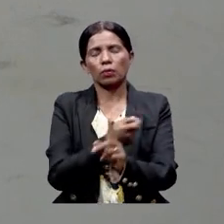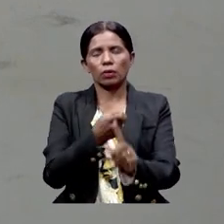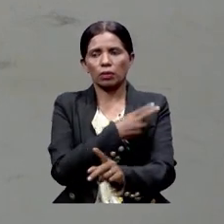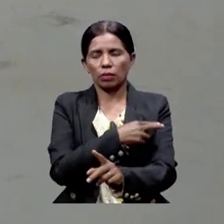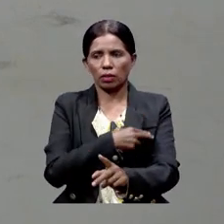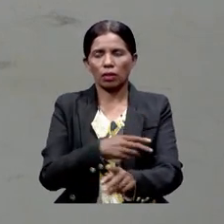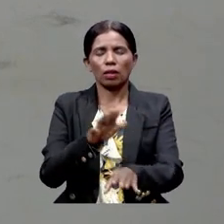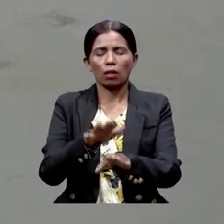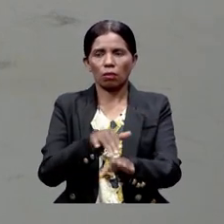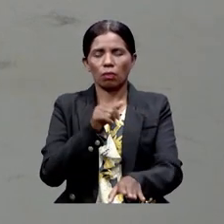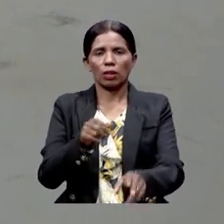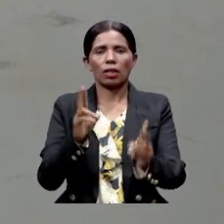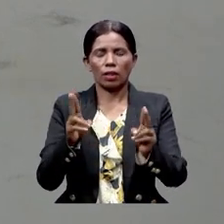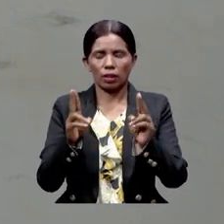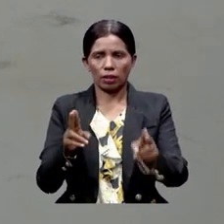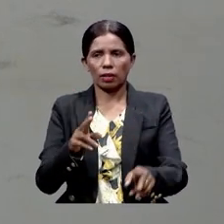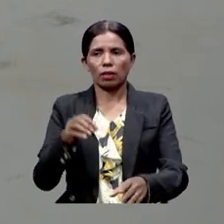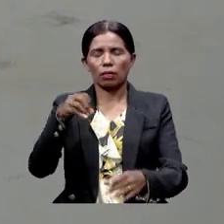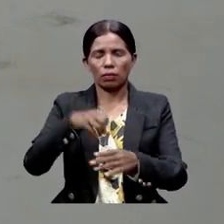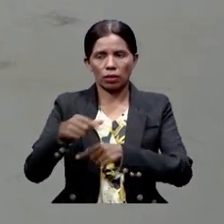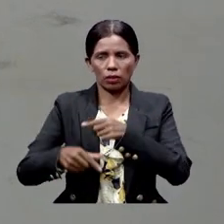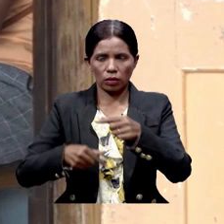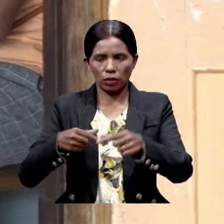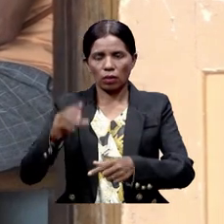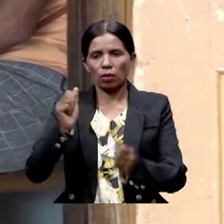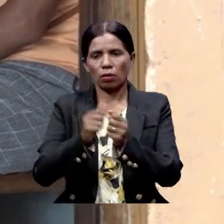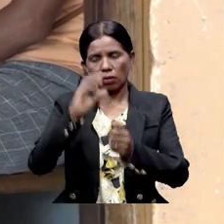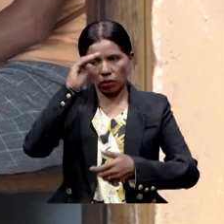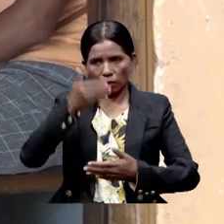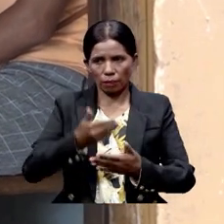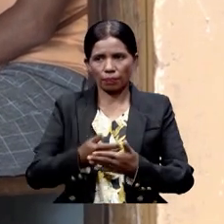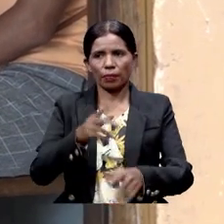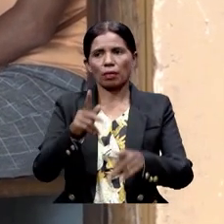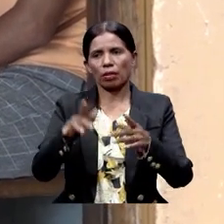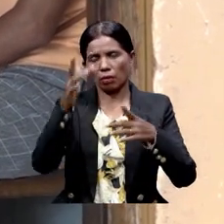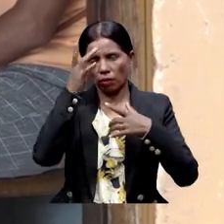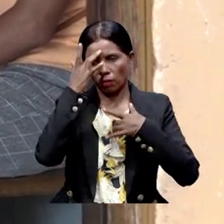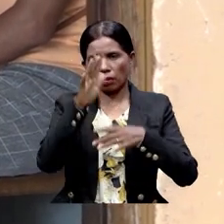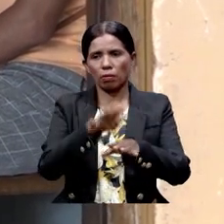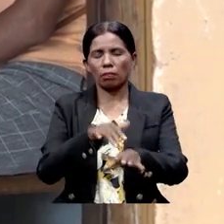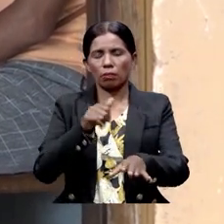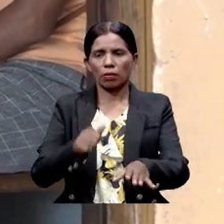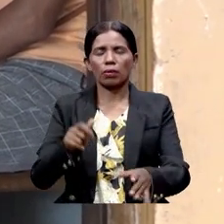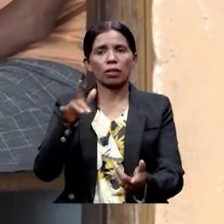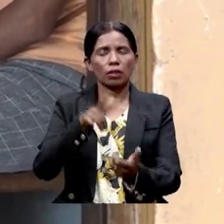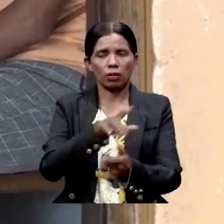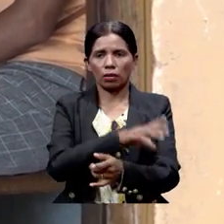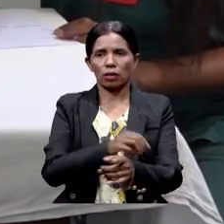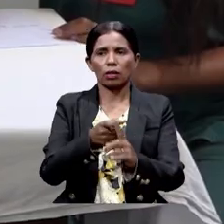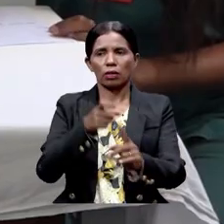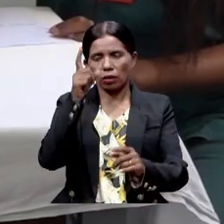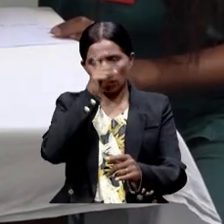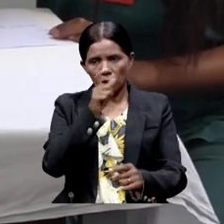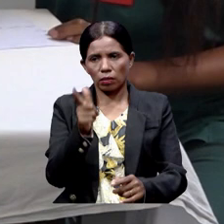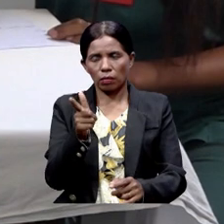para transmisão basere inclui ni geração con ni oan ras e mane be afeta moras transmisão sexual ne maioria ho idade